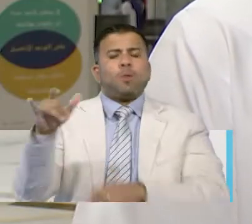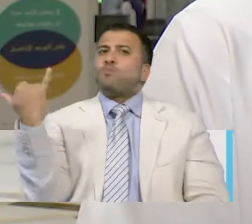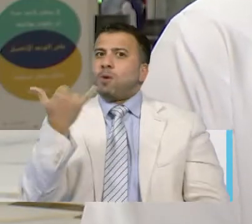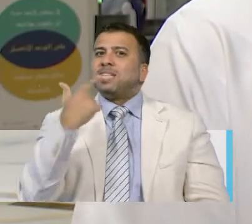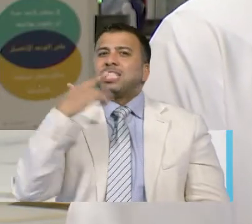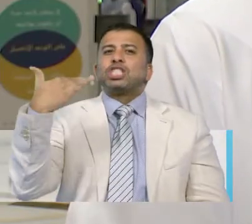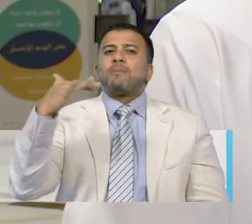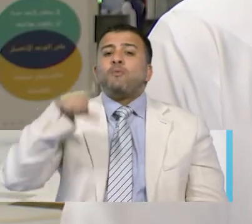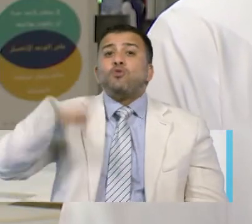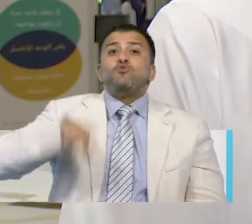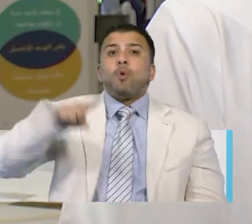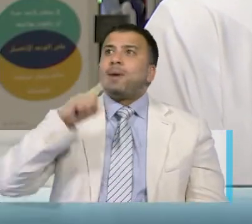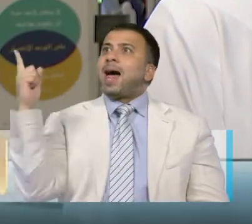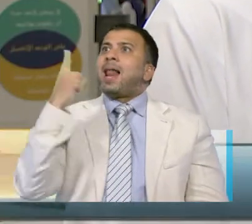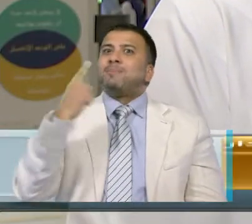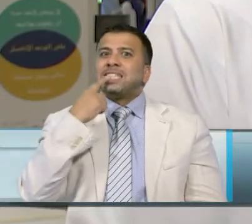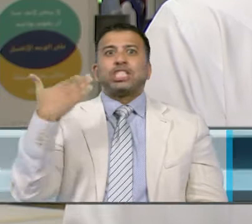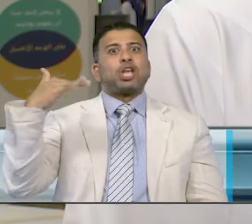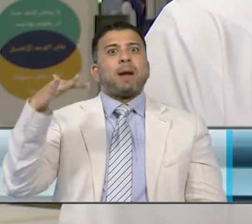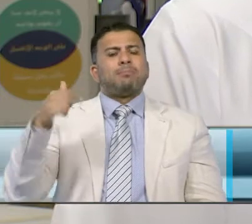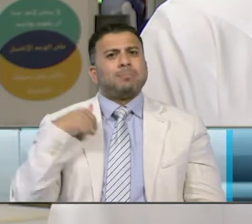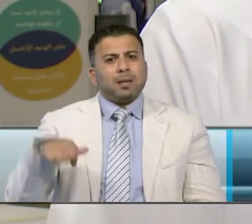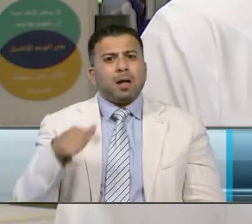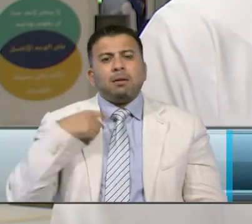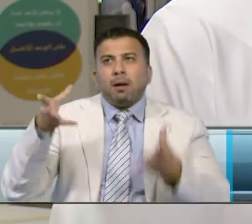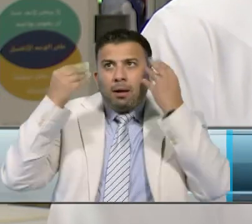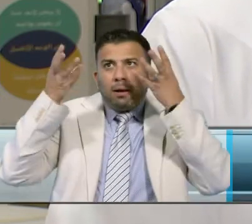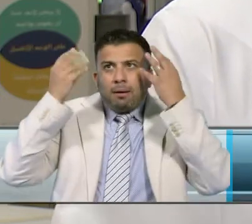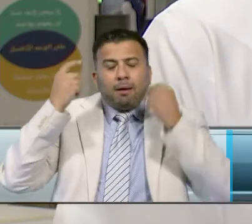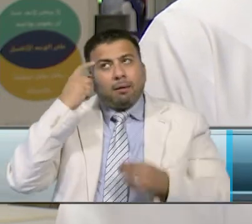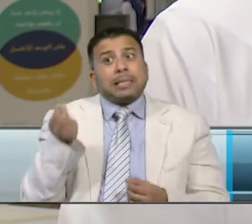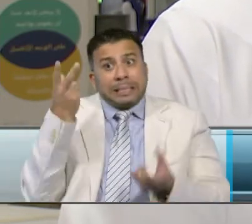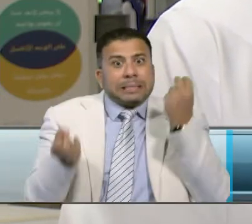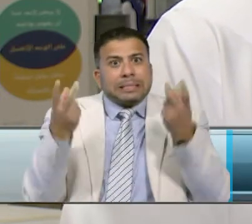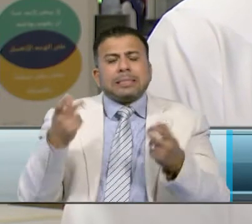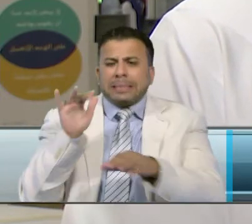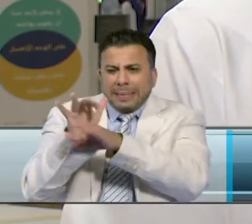اليوم نحتفل باليوم العالمي للشباب. نحاول دائما ان نكون مصدر إلهام للشباب، نعطيهم أفكار جديدة،